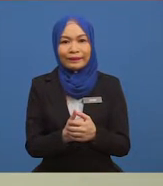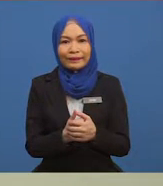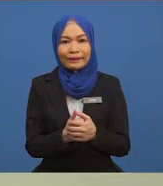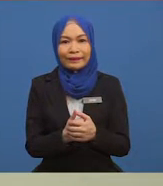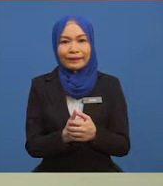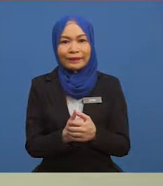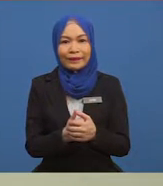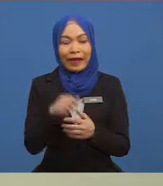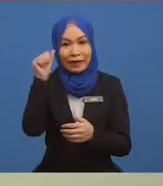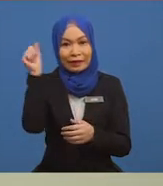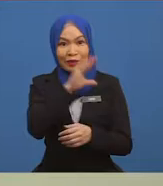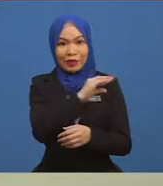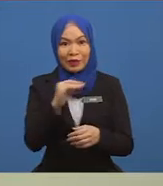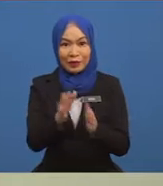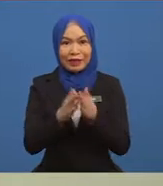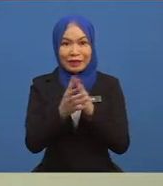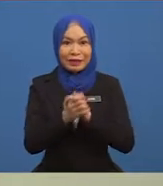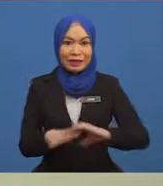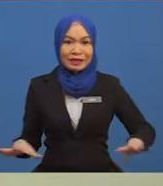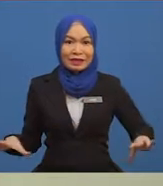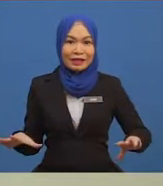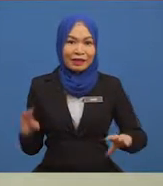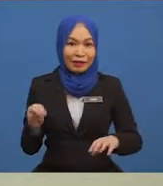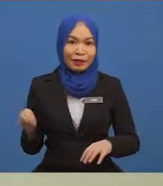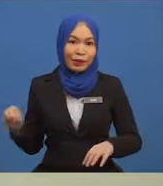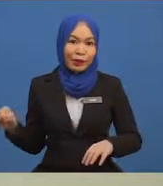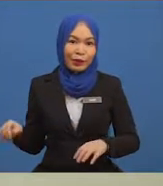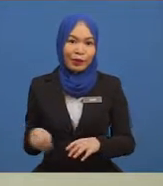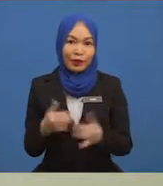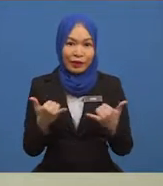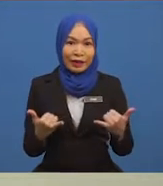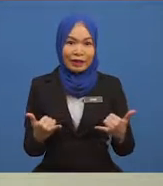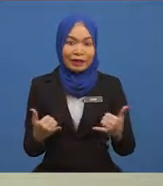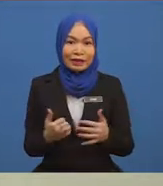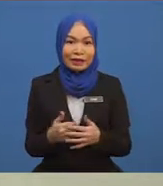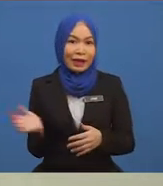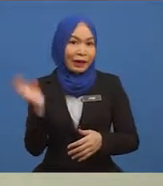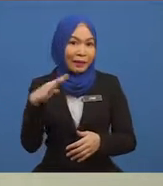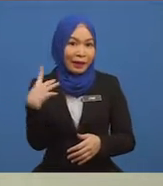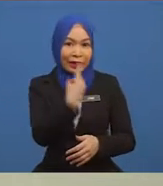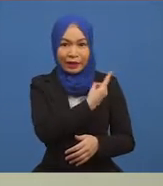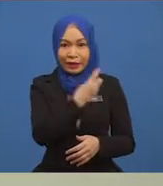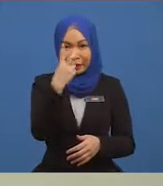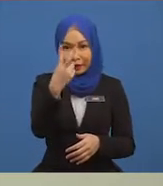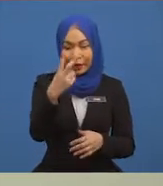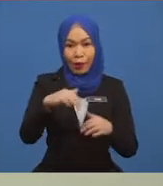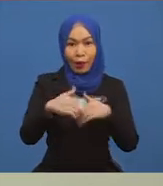Assalamualaikum dan selamat sejahtera. Murid-murid, sekarang mari kita lihat bagaimanakah